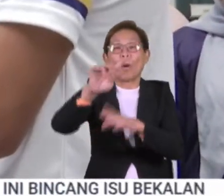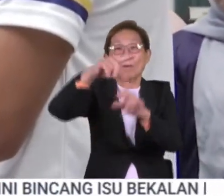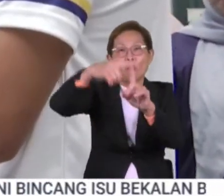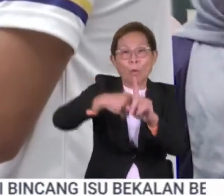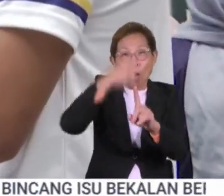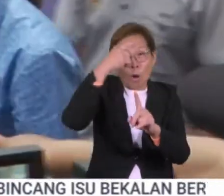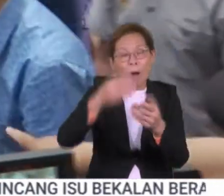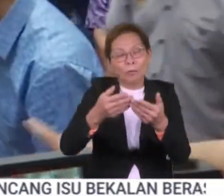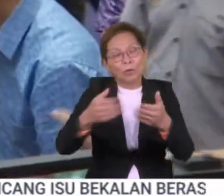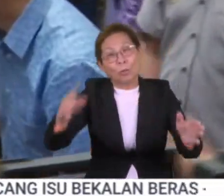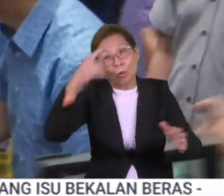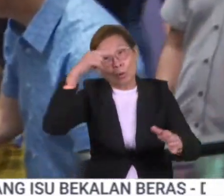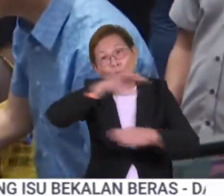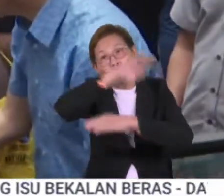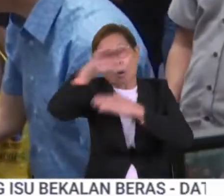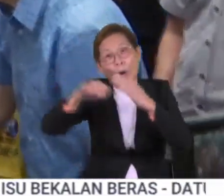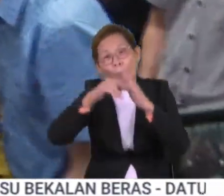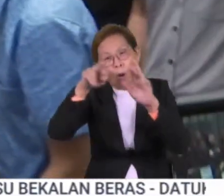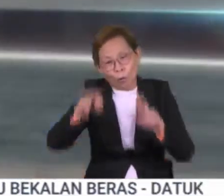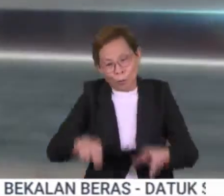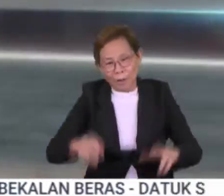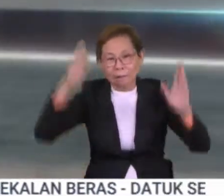rakyat Malaysia.